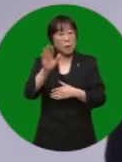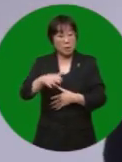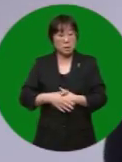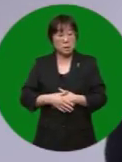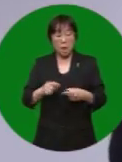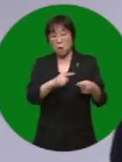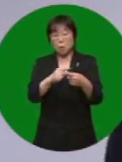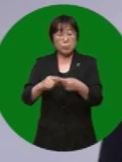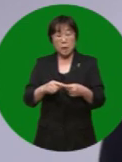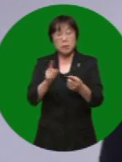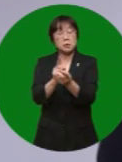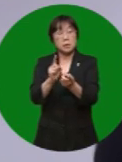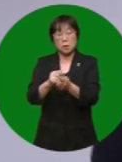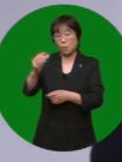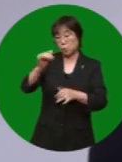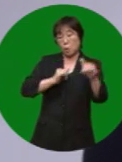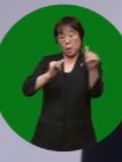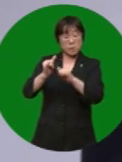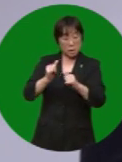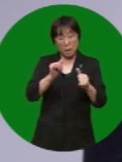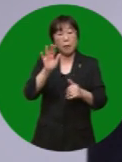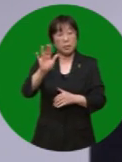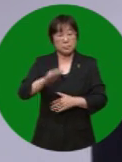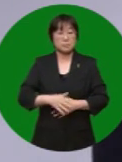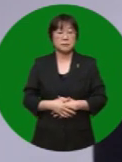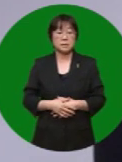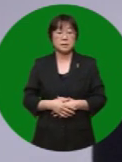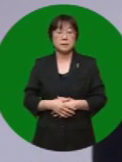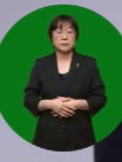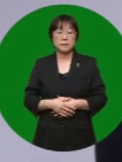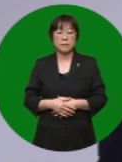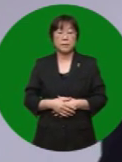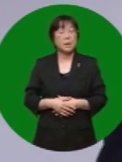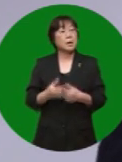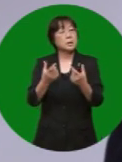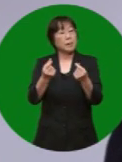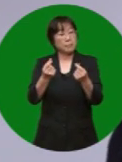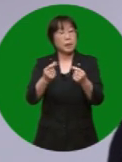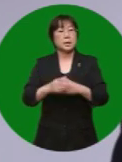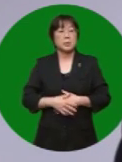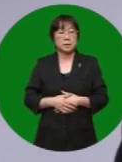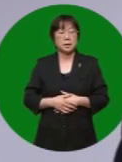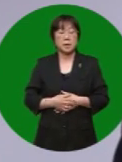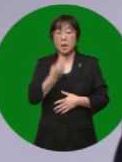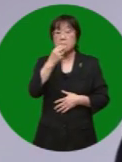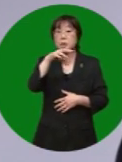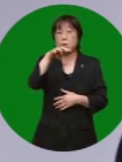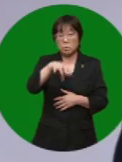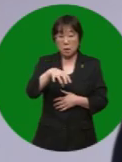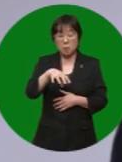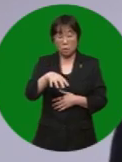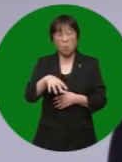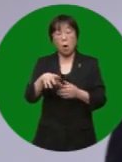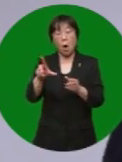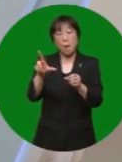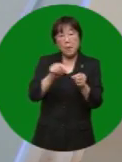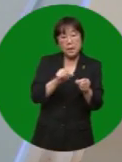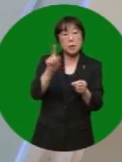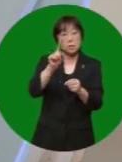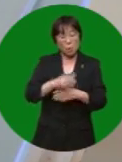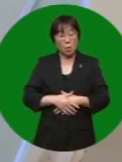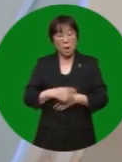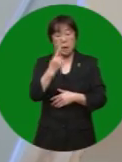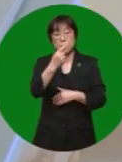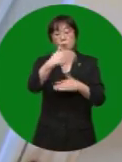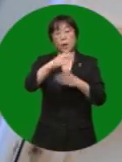合の方にも問い合わせもたくさんございまして、でやはりこのシェルターの一番のメリットというのは、一部